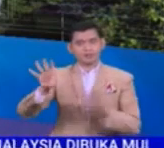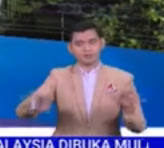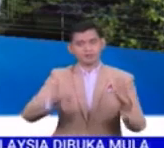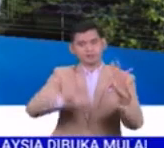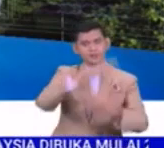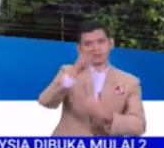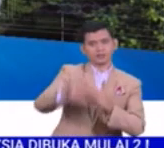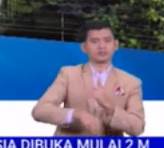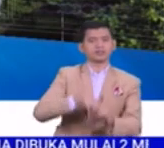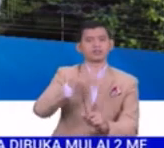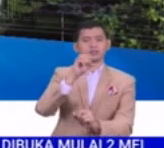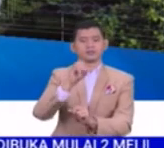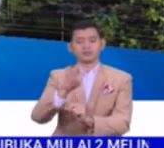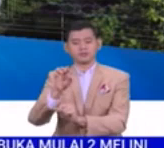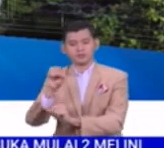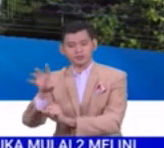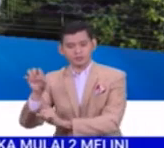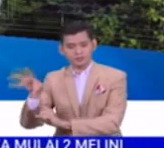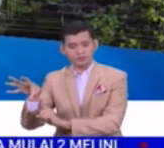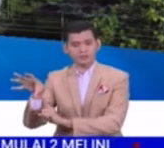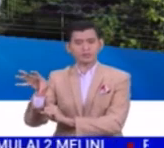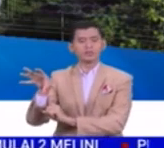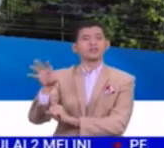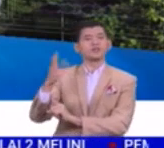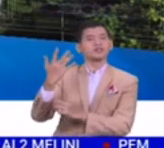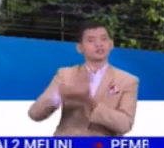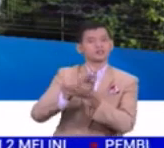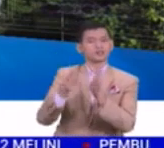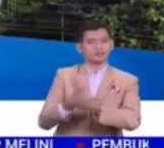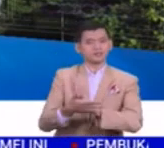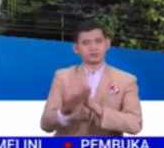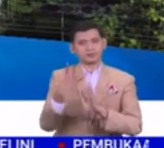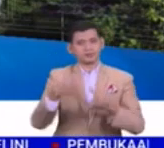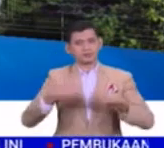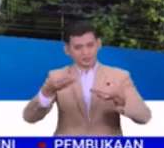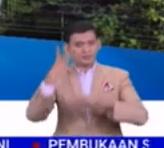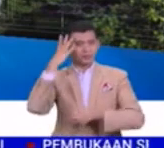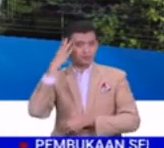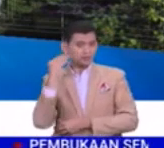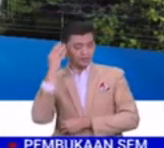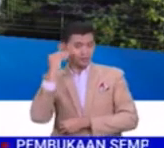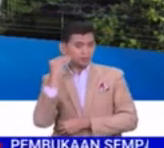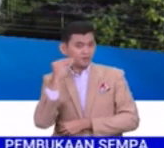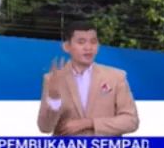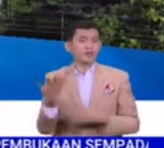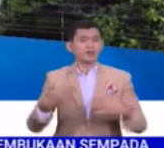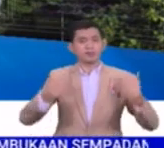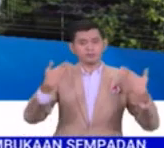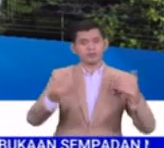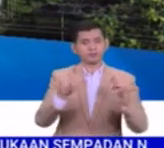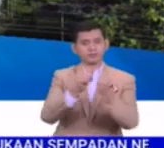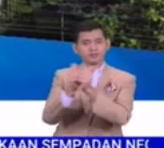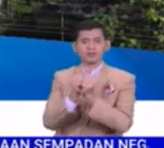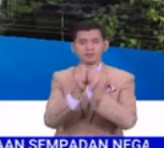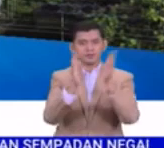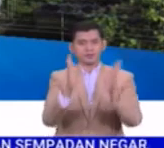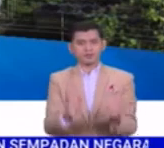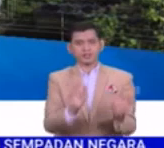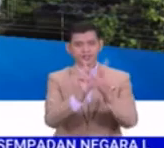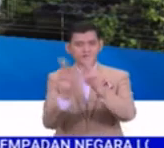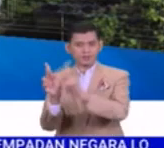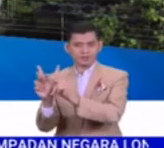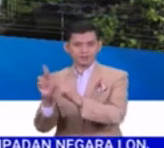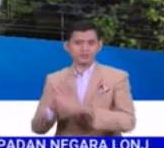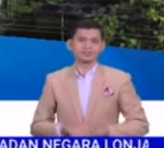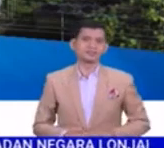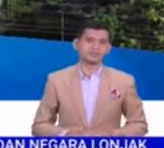buluh panjut di Kampung Juwasih Tengah, Kuala Pilah ternyata memberi pengalaman manis bersama penduduk kampung. Wartawan Nur Farhana